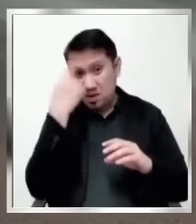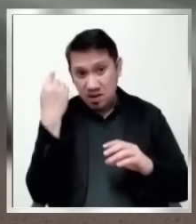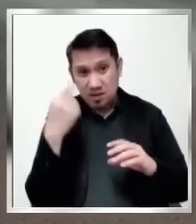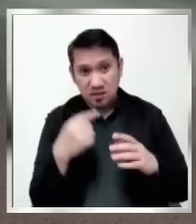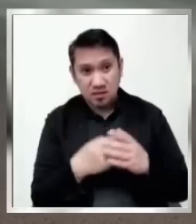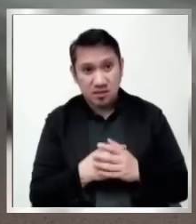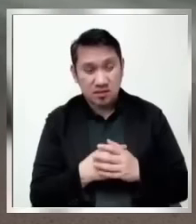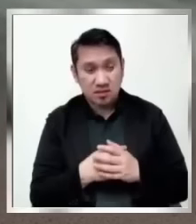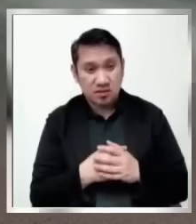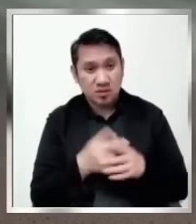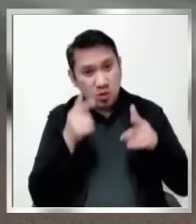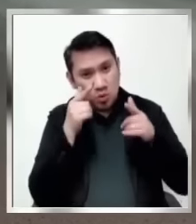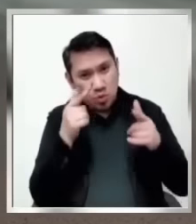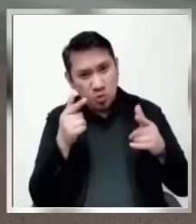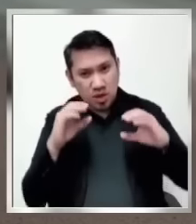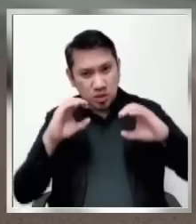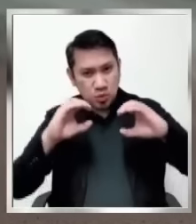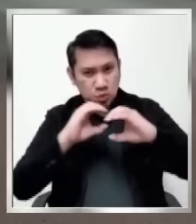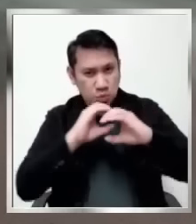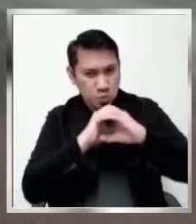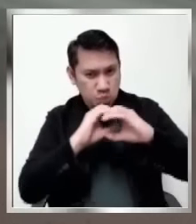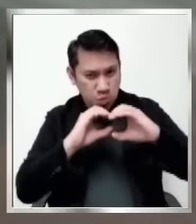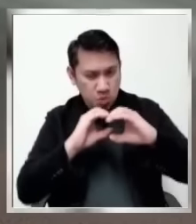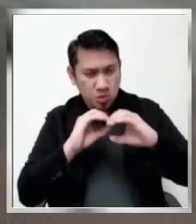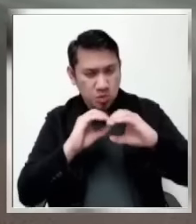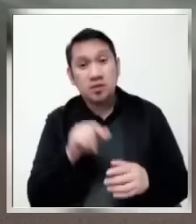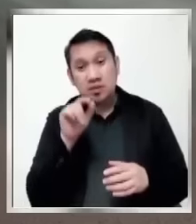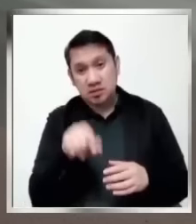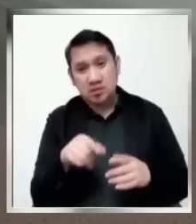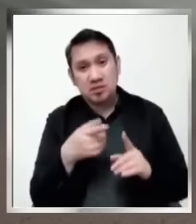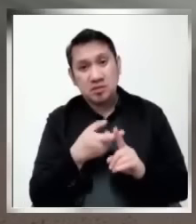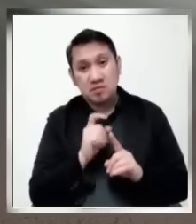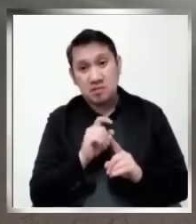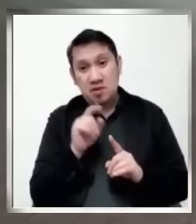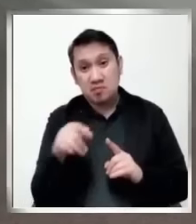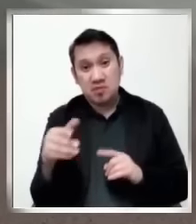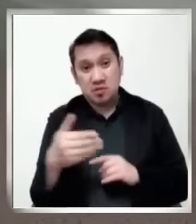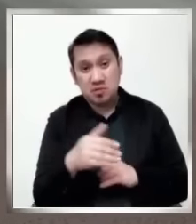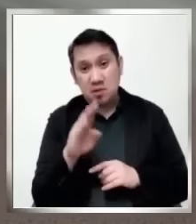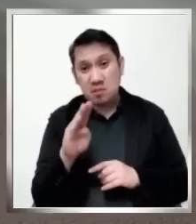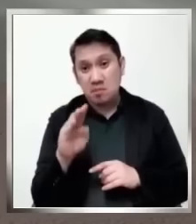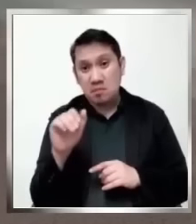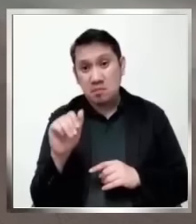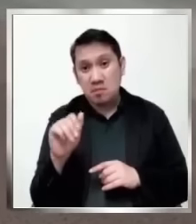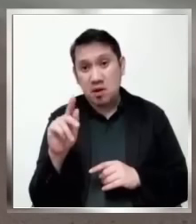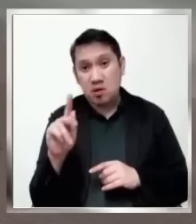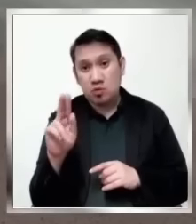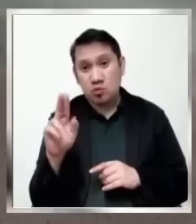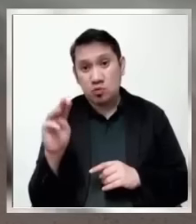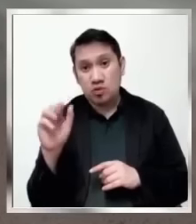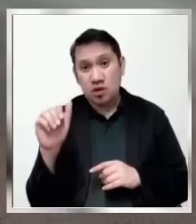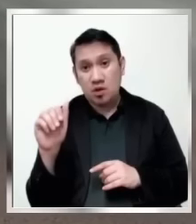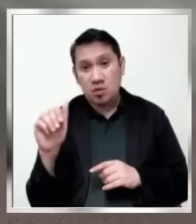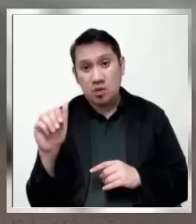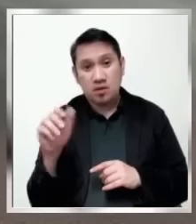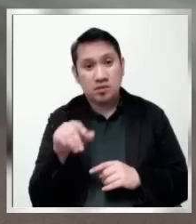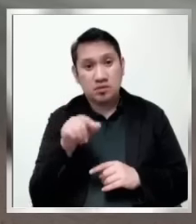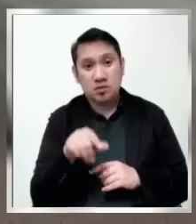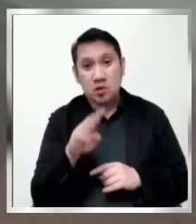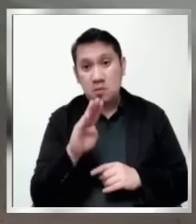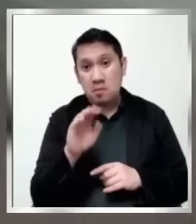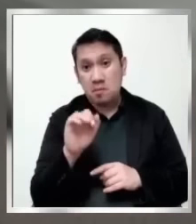itong eclipse at ang pangalan ng isda ay hango sa Visayan mythical creature na bakunawa. Ayon sa mythology, ang bakunawa ay isang